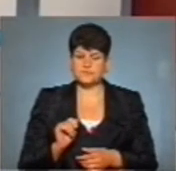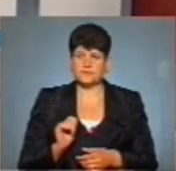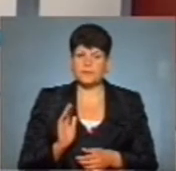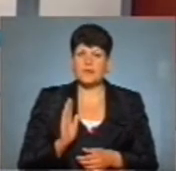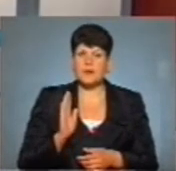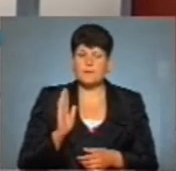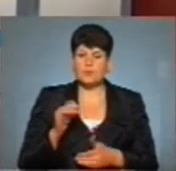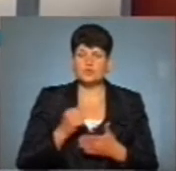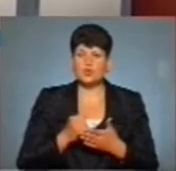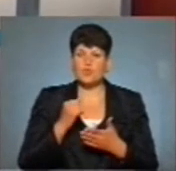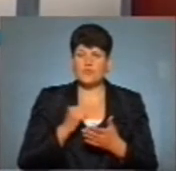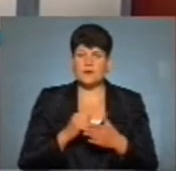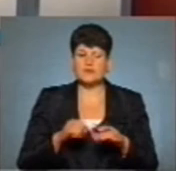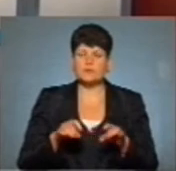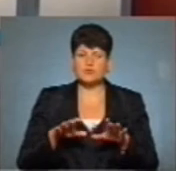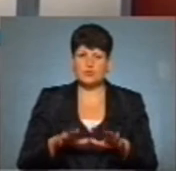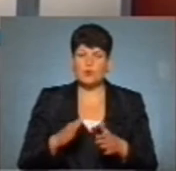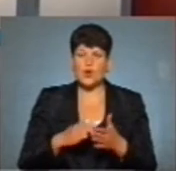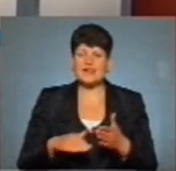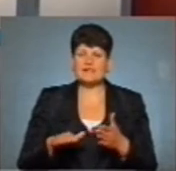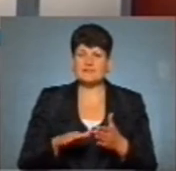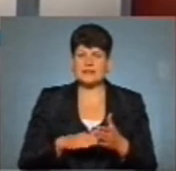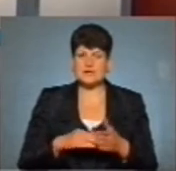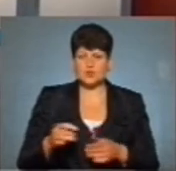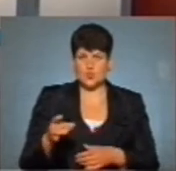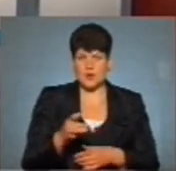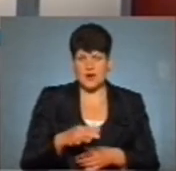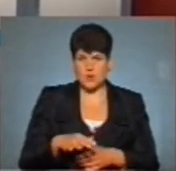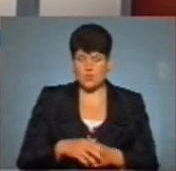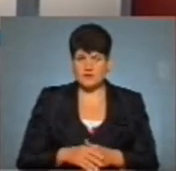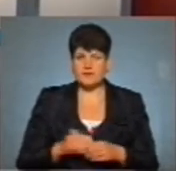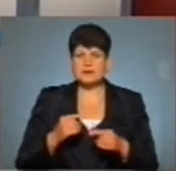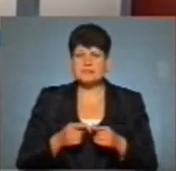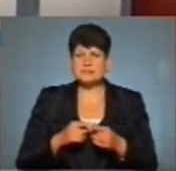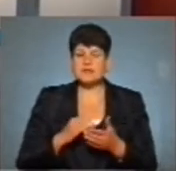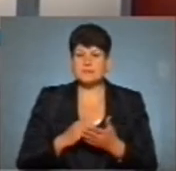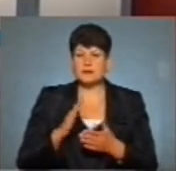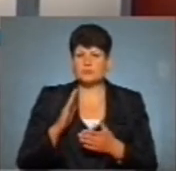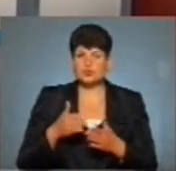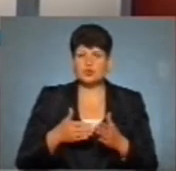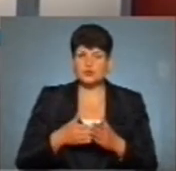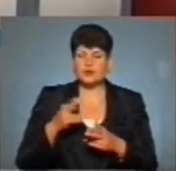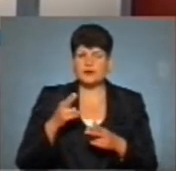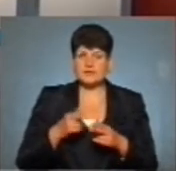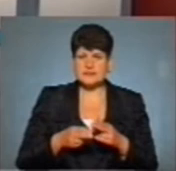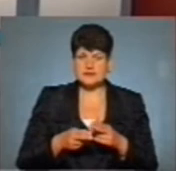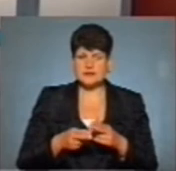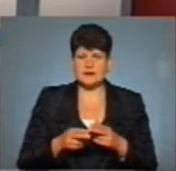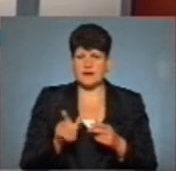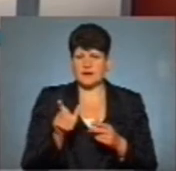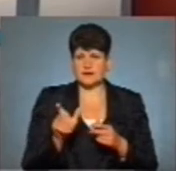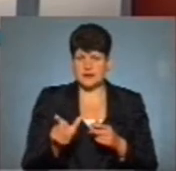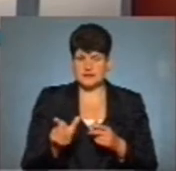буде ухвалена постанова про ліквідацію районів. Це має відбутися до кінця каденції поточної